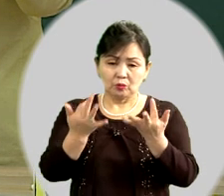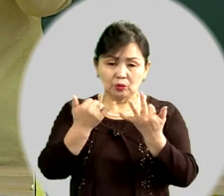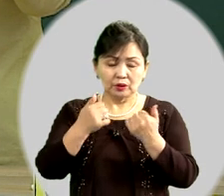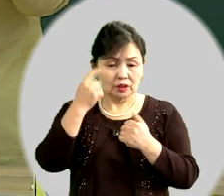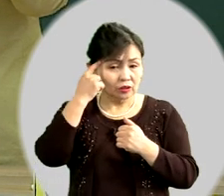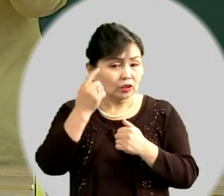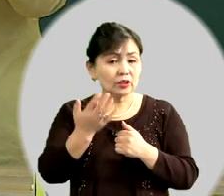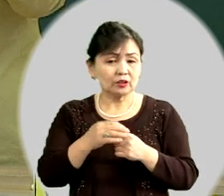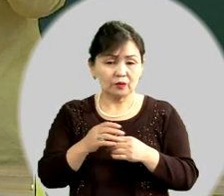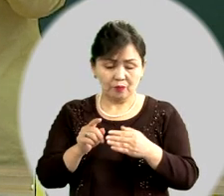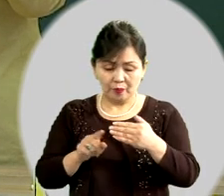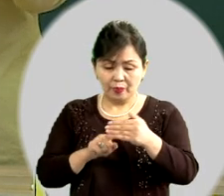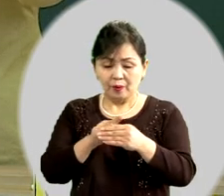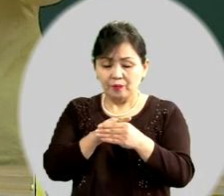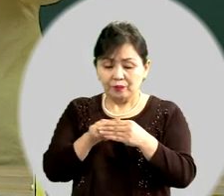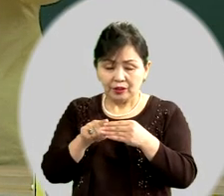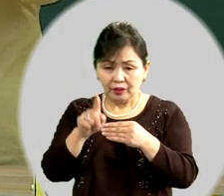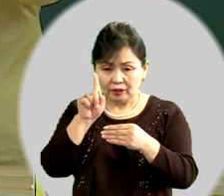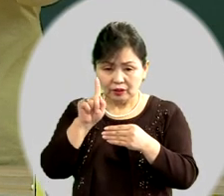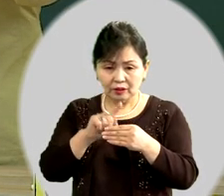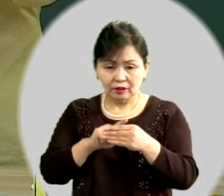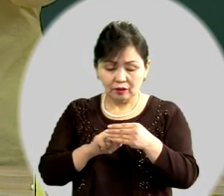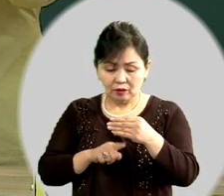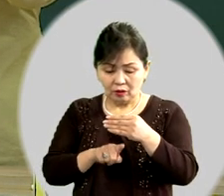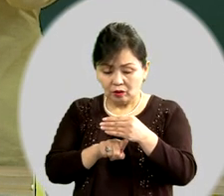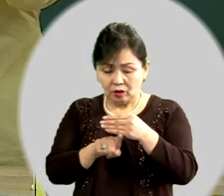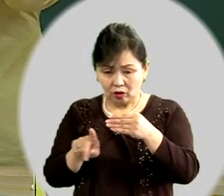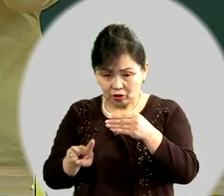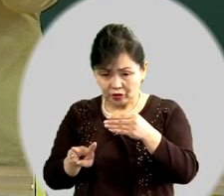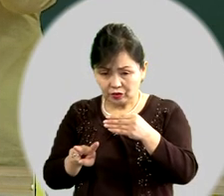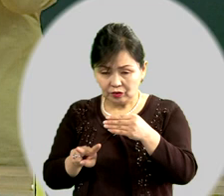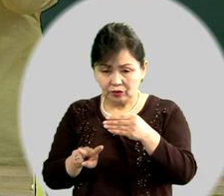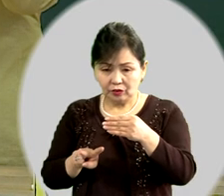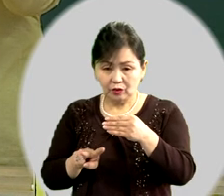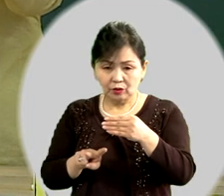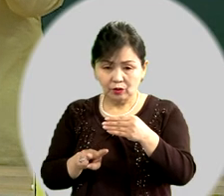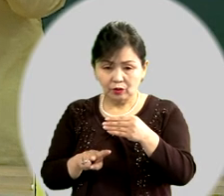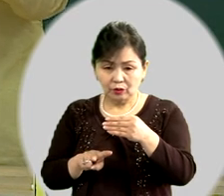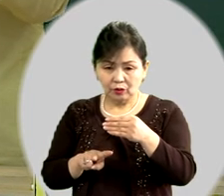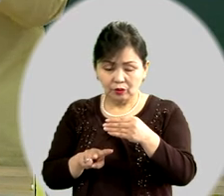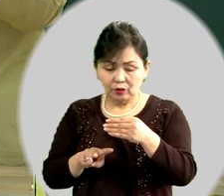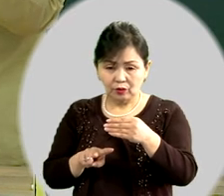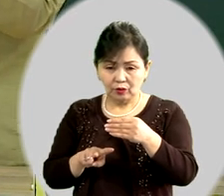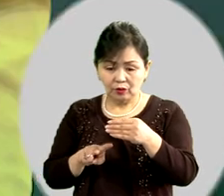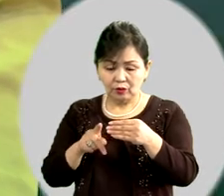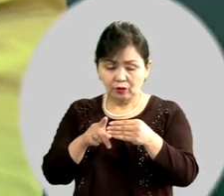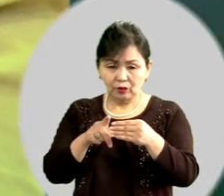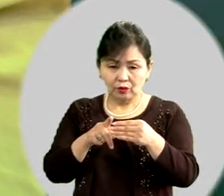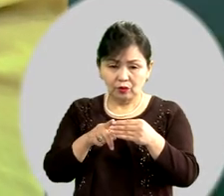уртааш нь тоолъё. 1. За, энэ доороо 2. За, энэ